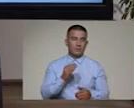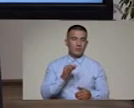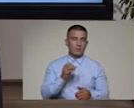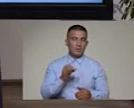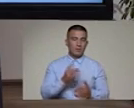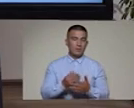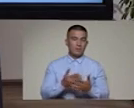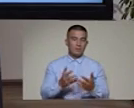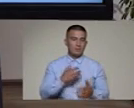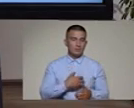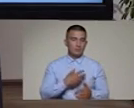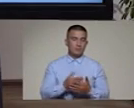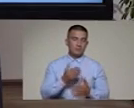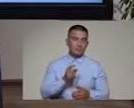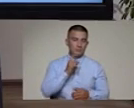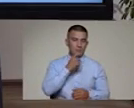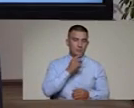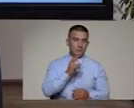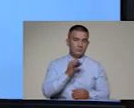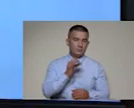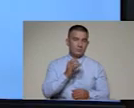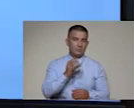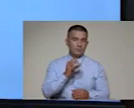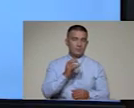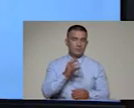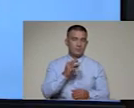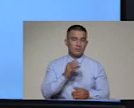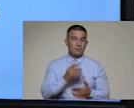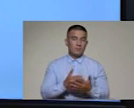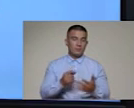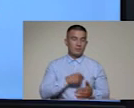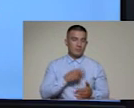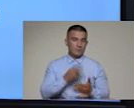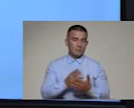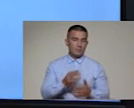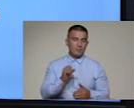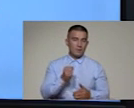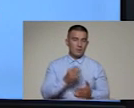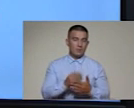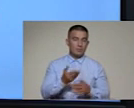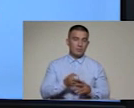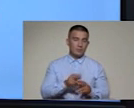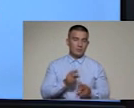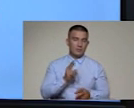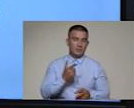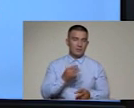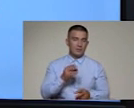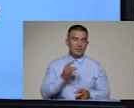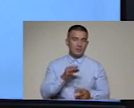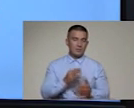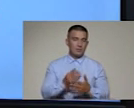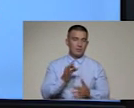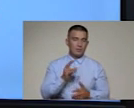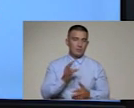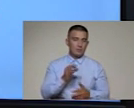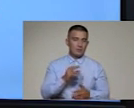ham asoslik, ham kislotali xossasini namoyon etadi. Dar haqiqat, alyuminiy gidroksid bu yerda asos xossasida